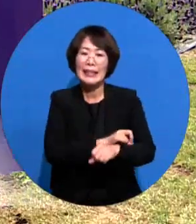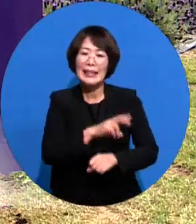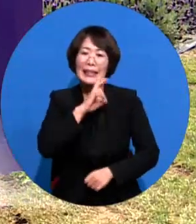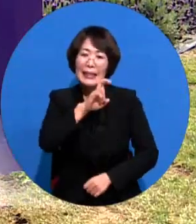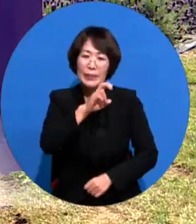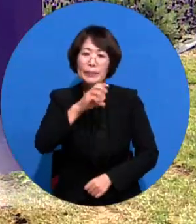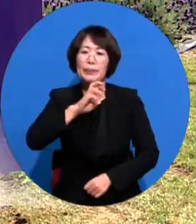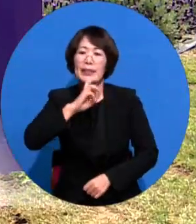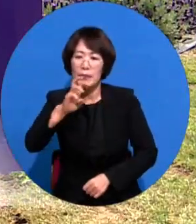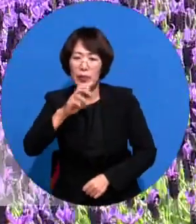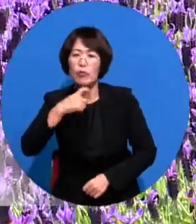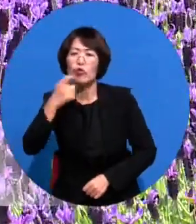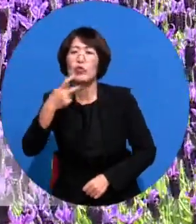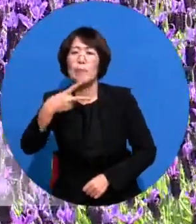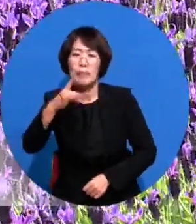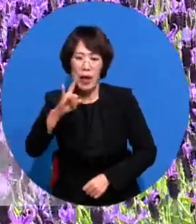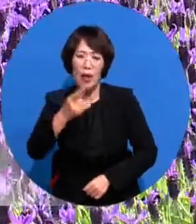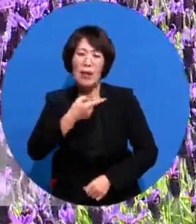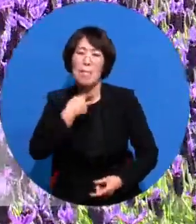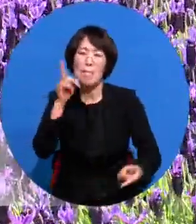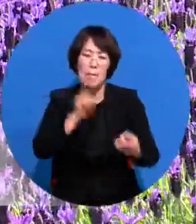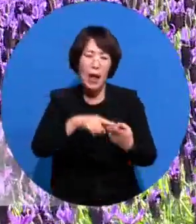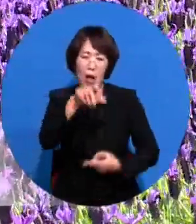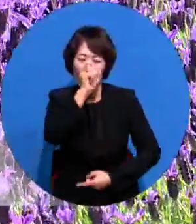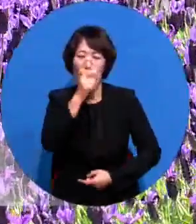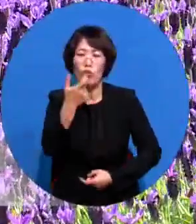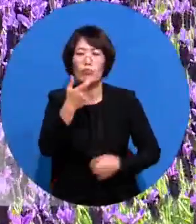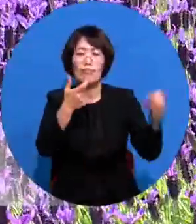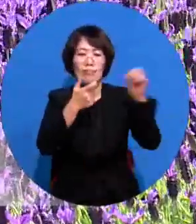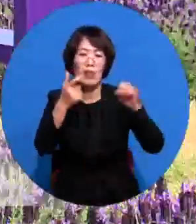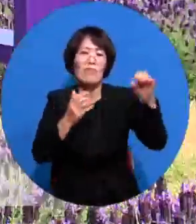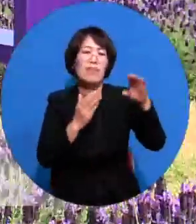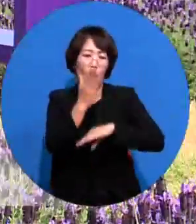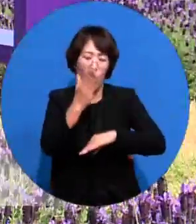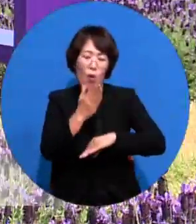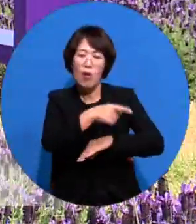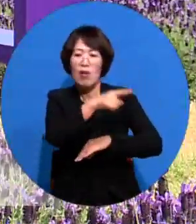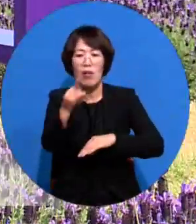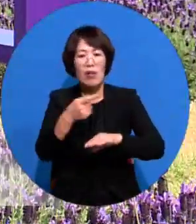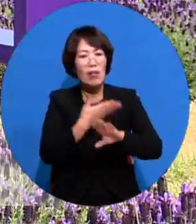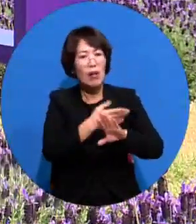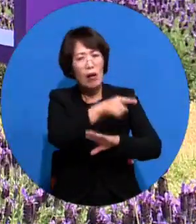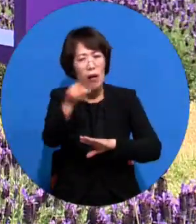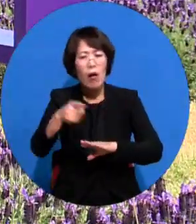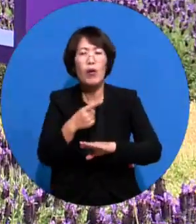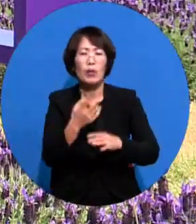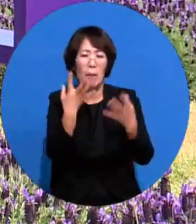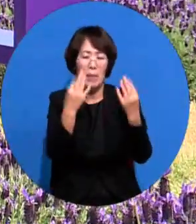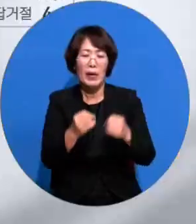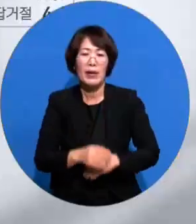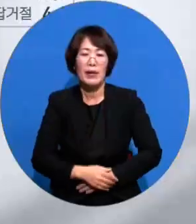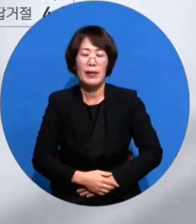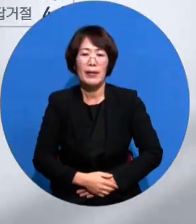20대와 30대, 60대의 만족도가 60%를 넘어서는 등 만족도가 다른 연령층보다